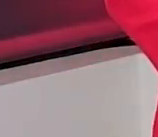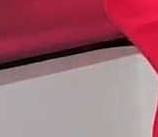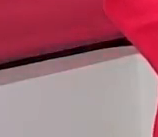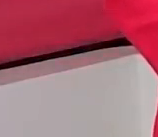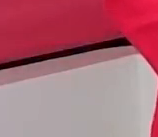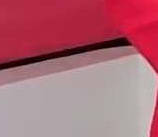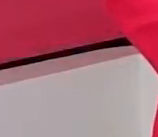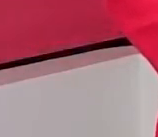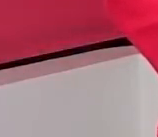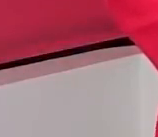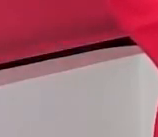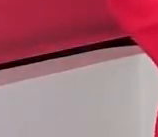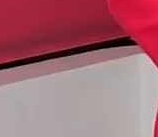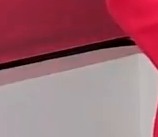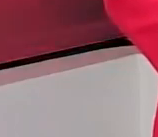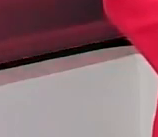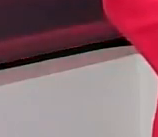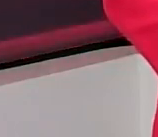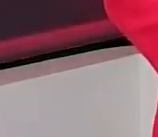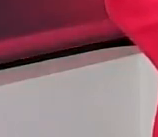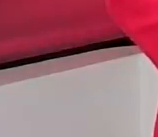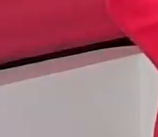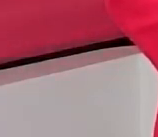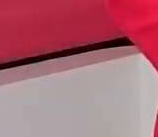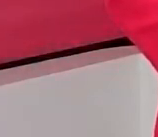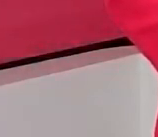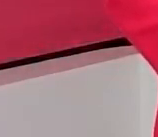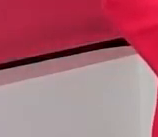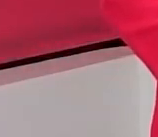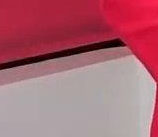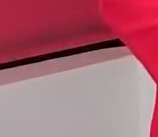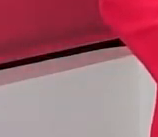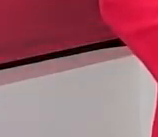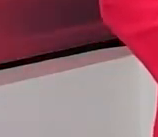samahan nyo kami sa GMA Pinoy TV at sa www.gmanews.tv.